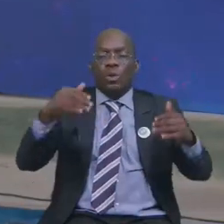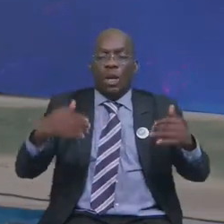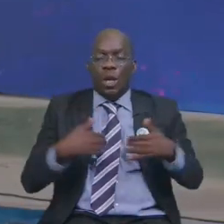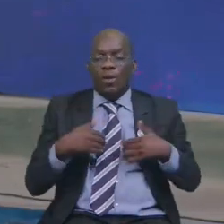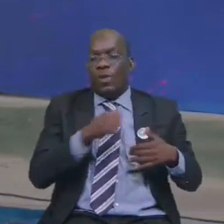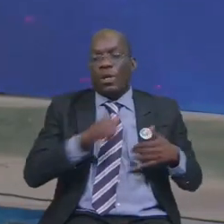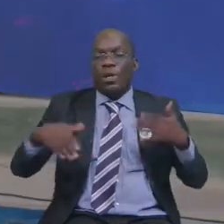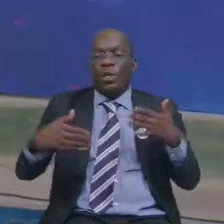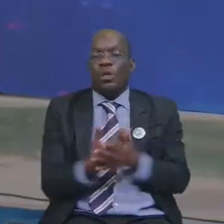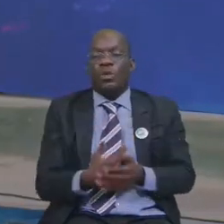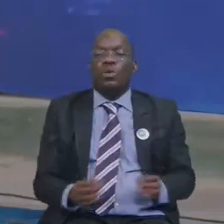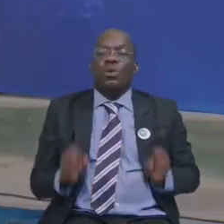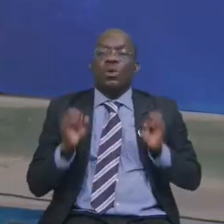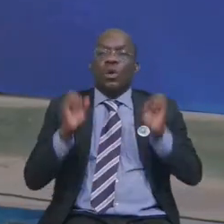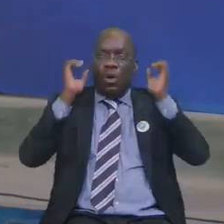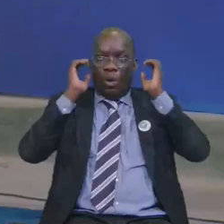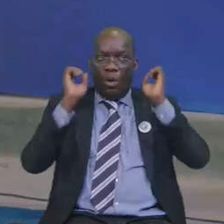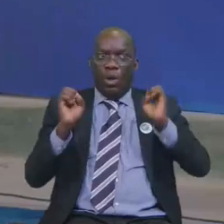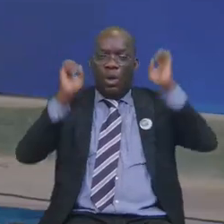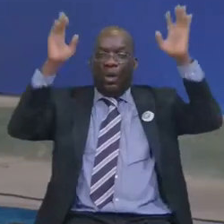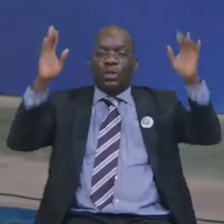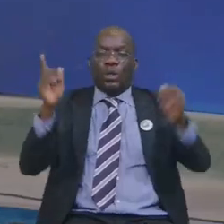dédicace au devoir cinquièmement